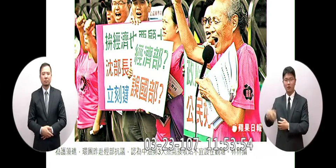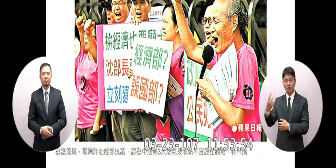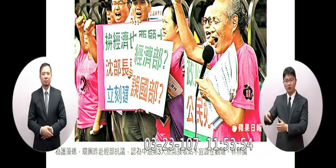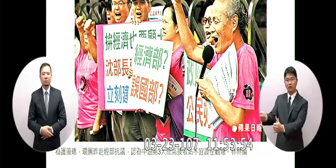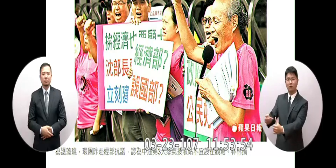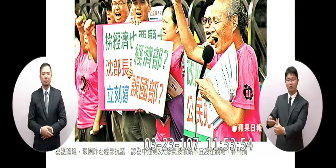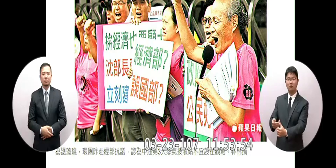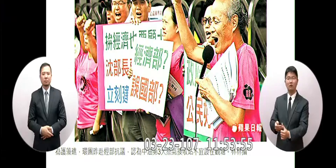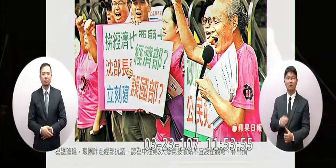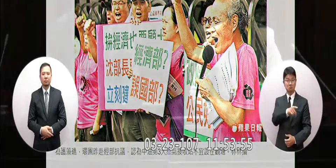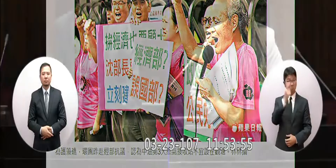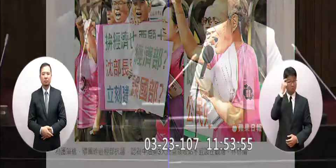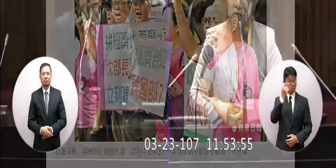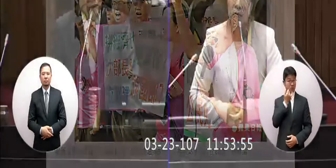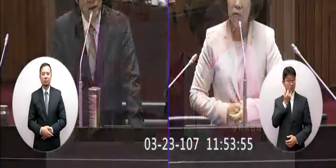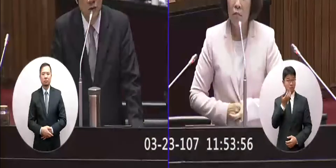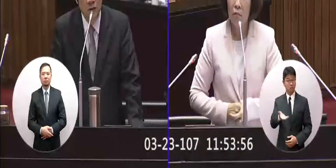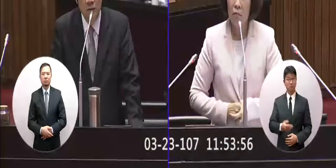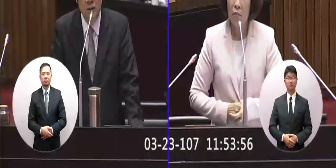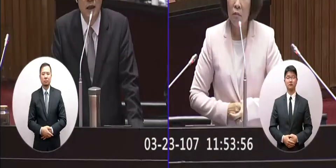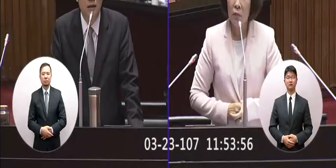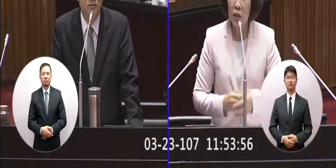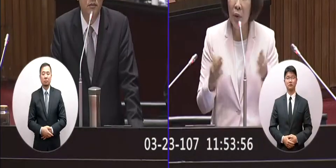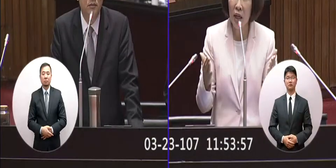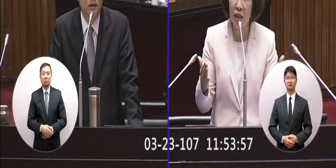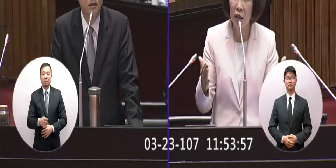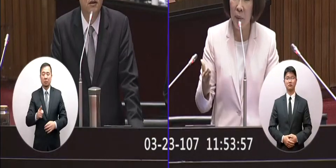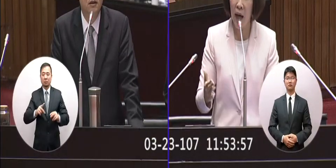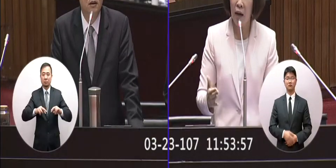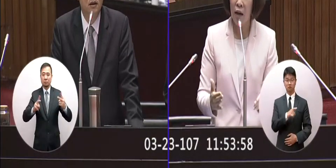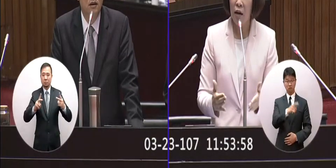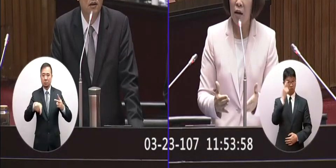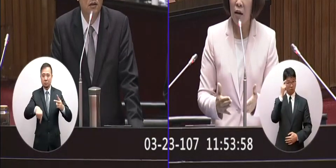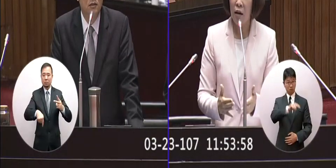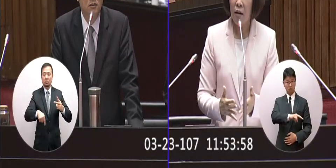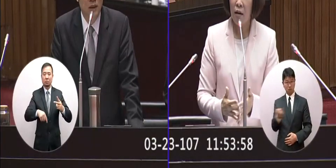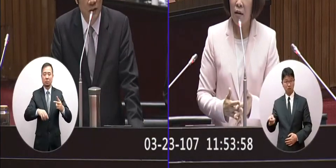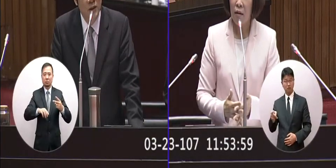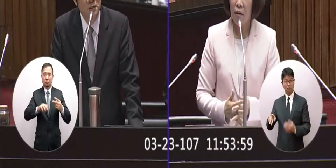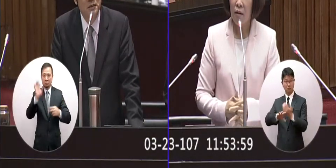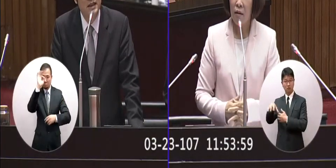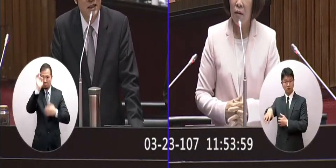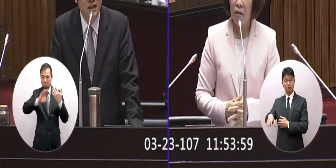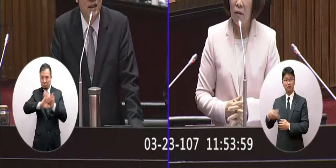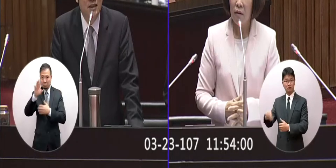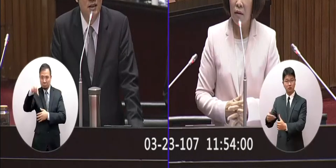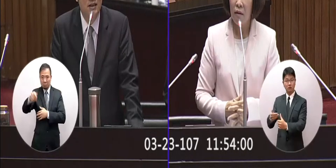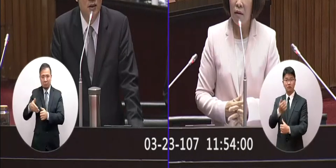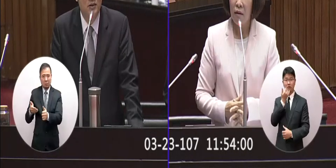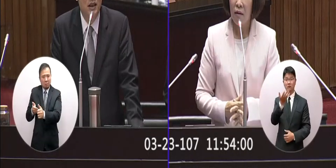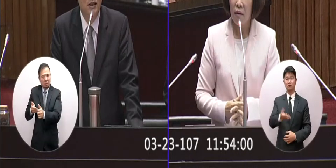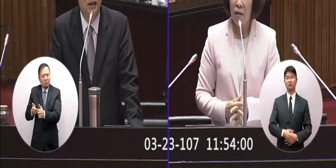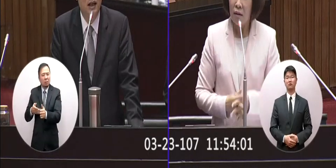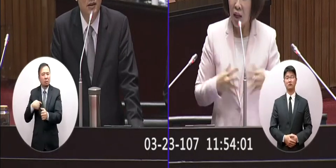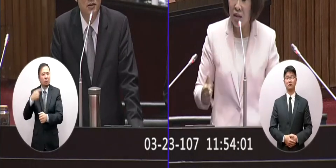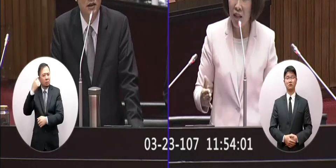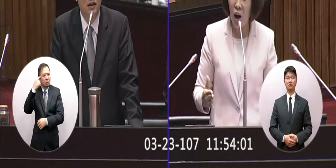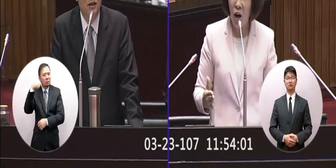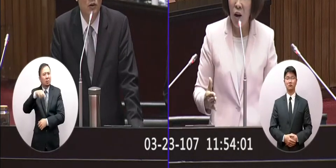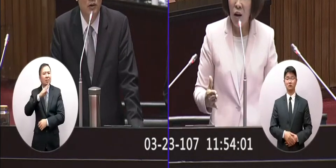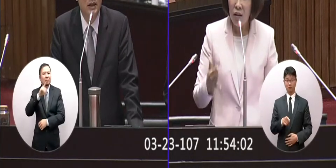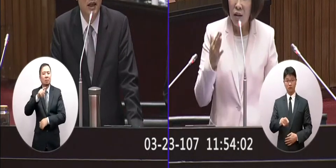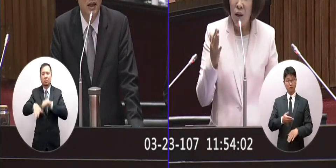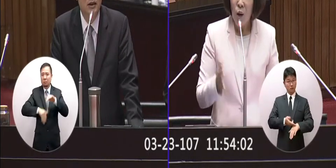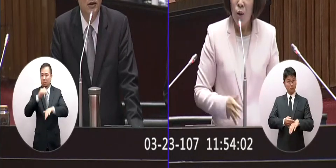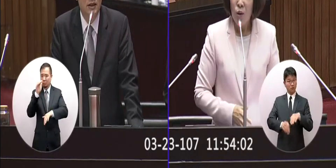请问院长您的看法。 异地富裕它 你认为可行吗？ 异地富裕这是一个成熟的 成